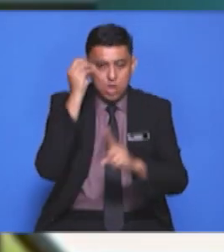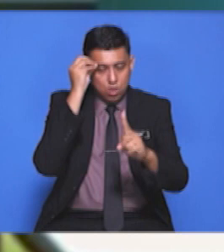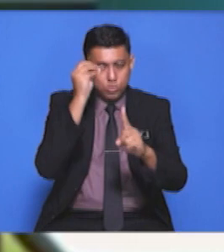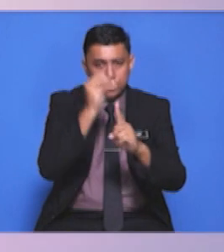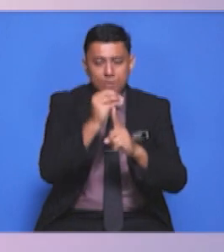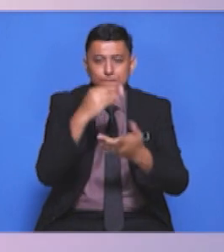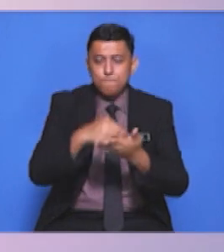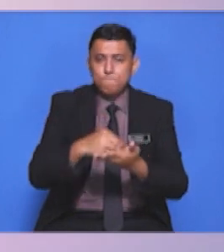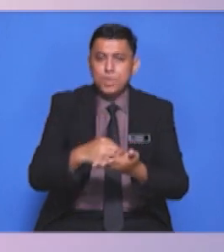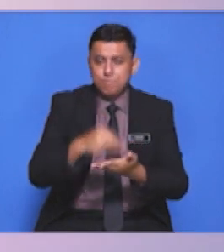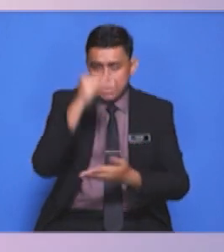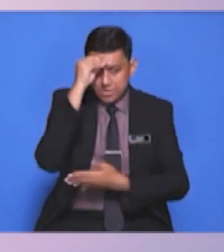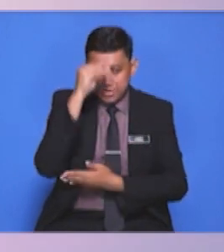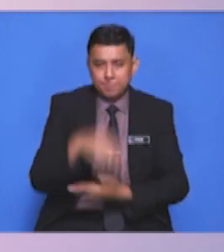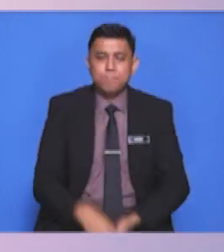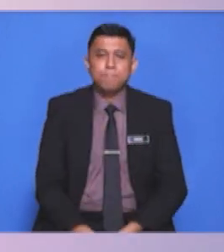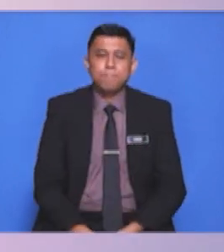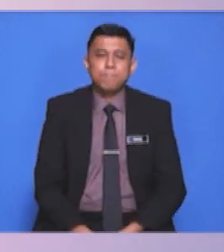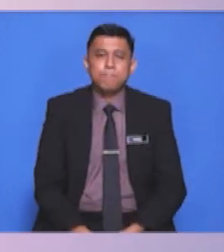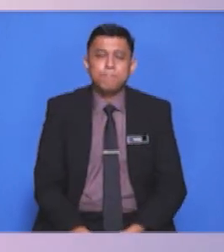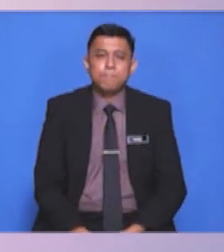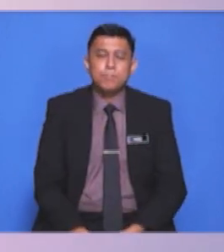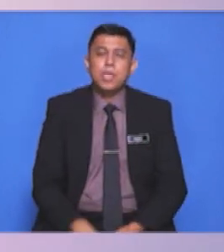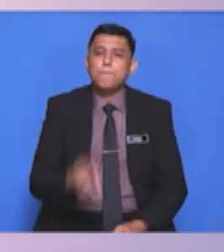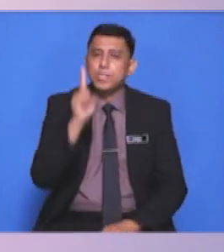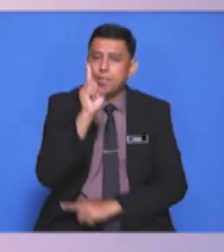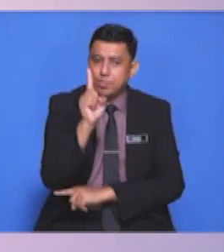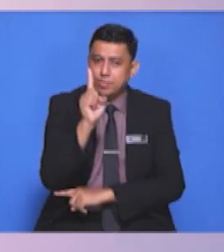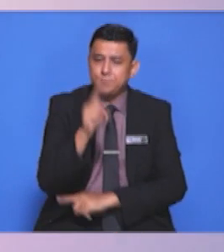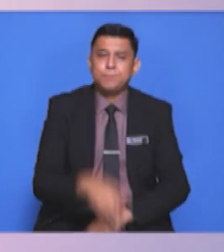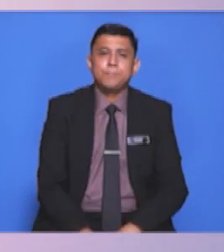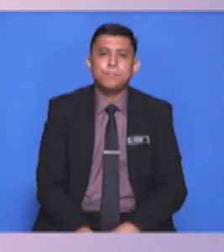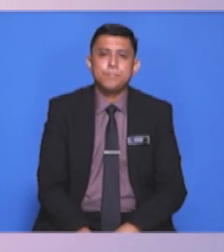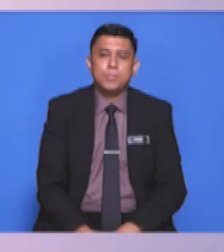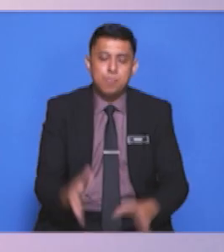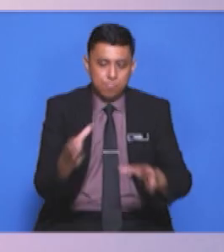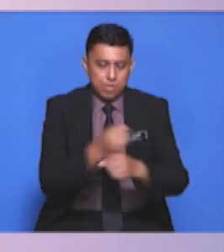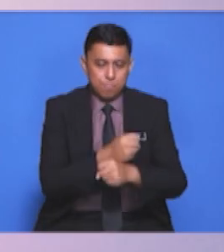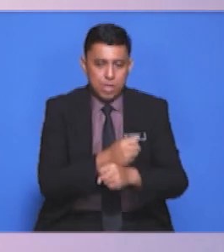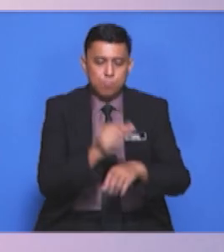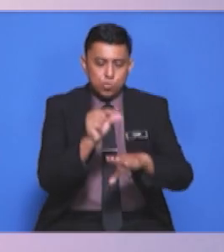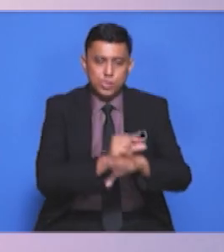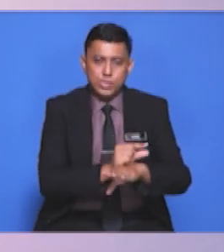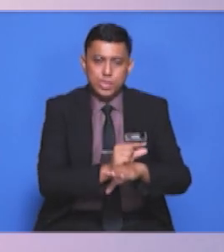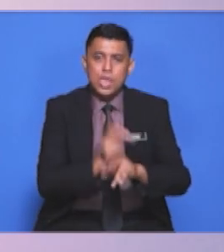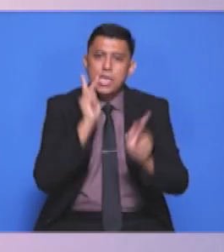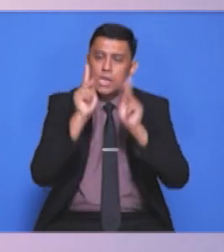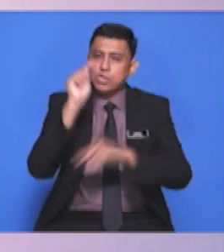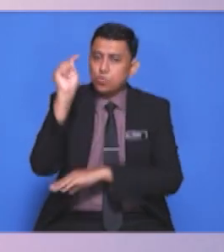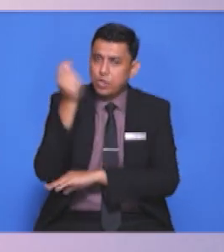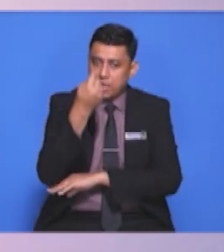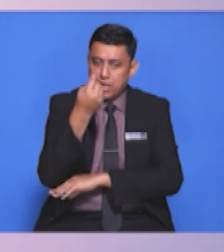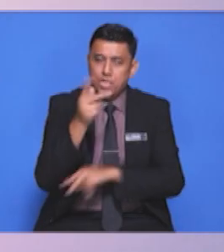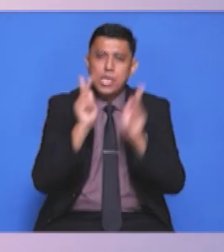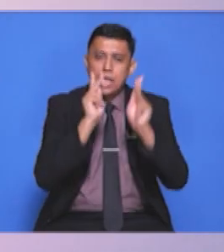pelajaran yang perlu dicapai pertama dapat menggunakan kata tunggal